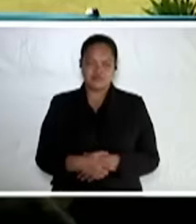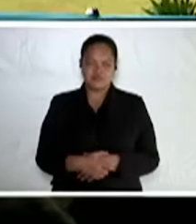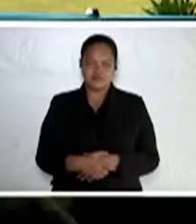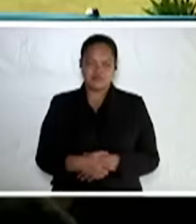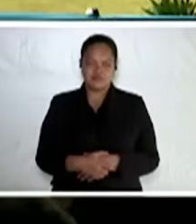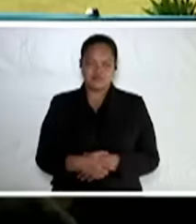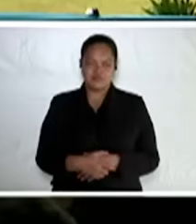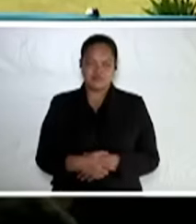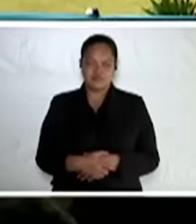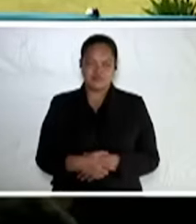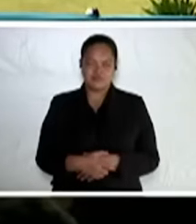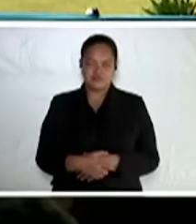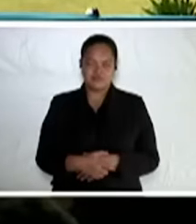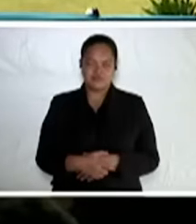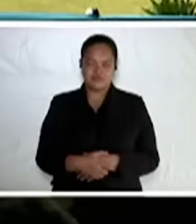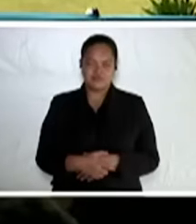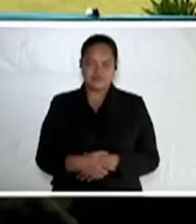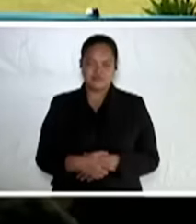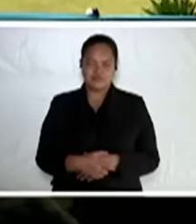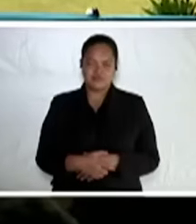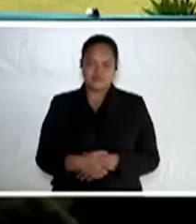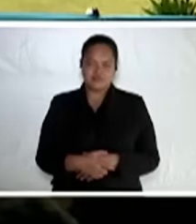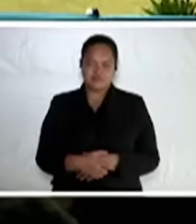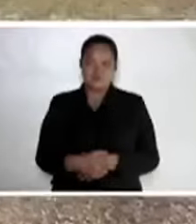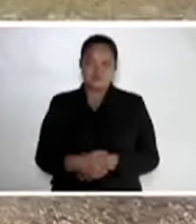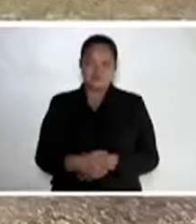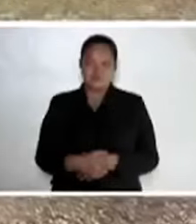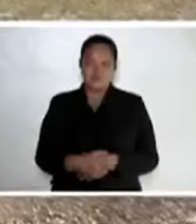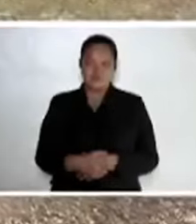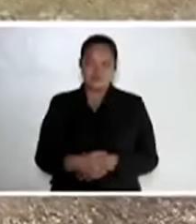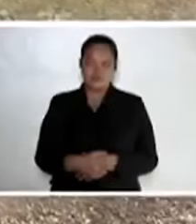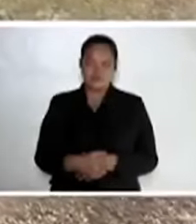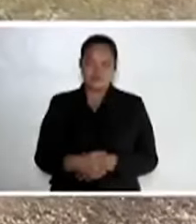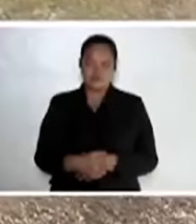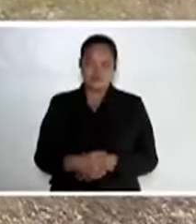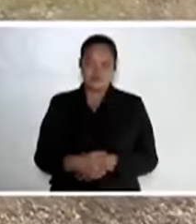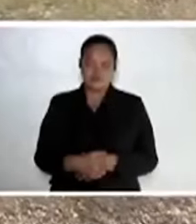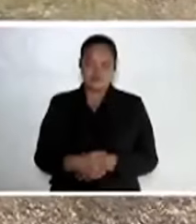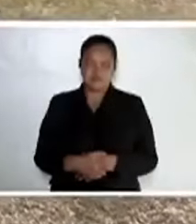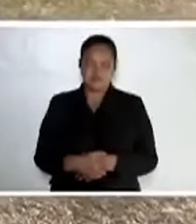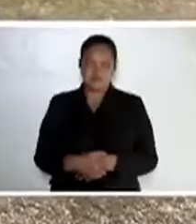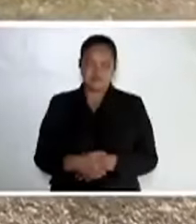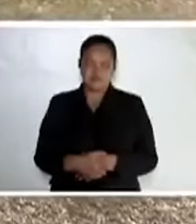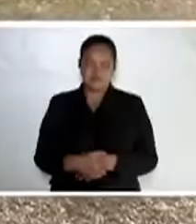हमारे इनको सलामी दी जाती, मान दर्शाया जाता है.